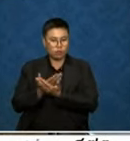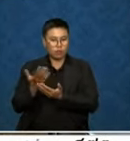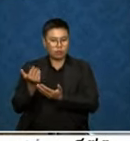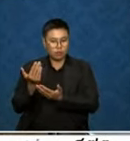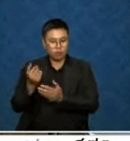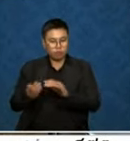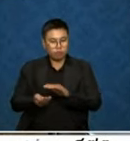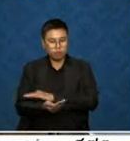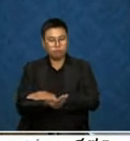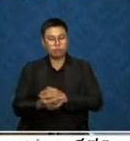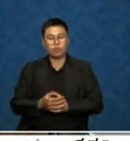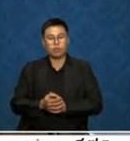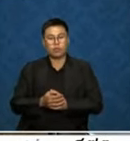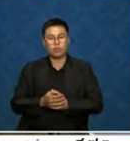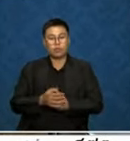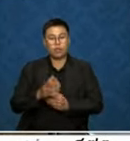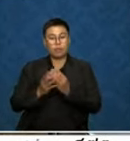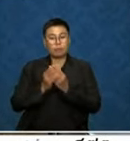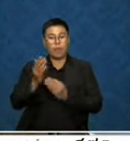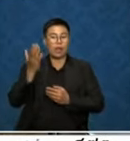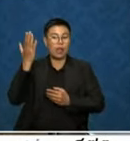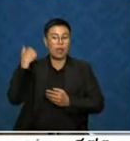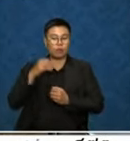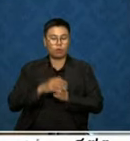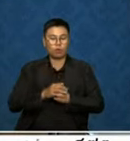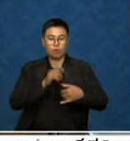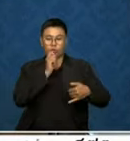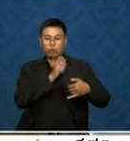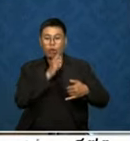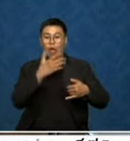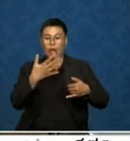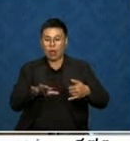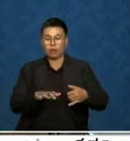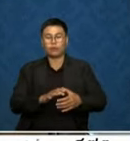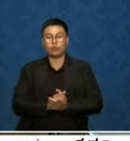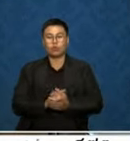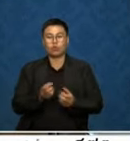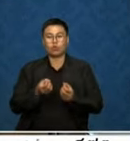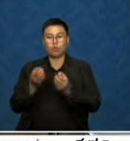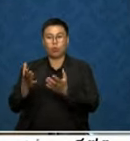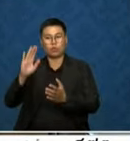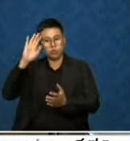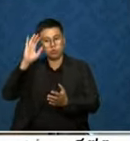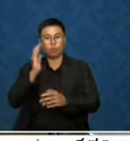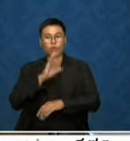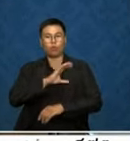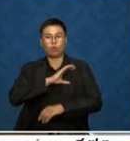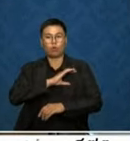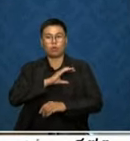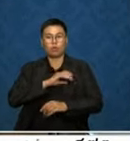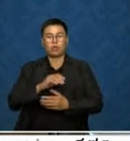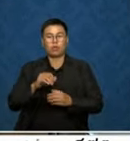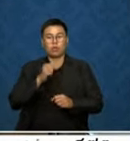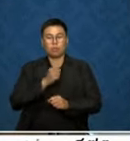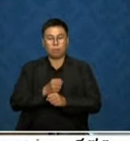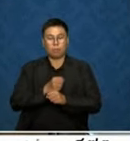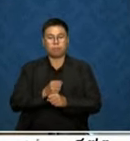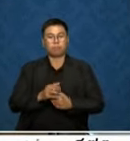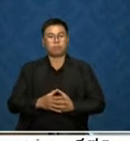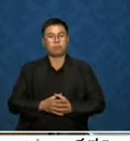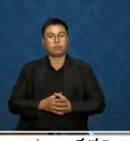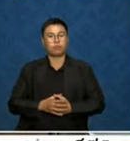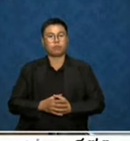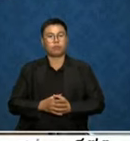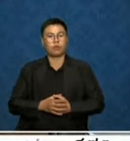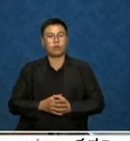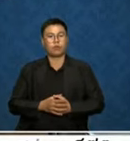ครับเมื่อสัปดาห์ที่ผ่านมานี่เองสอบเสร็จไปเรียบร้อยแล้วส่งเรื่องให้ตำรวจดำเนินคดีครับผมคิ